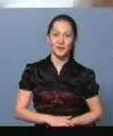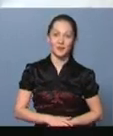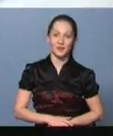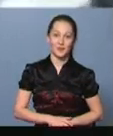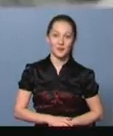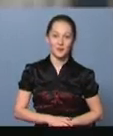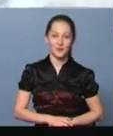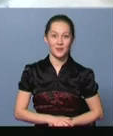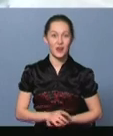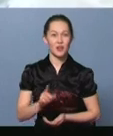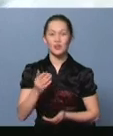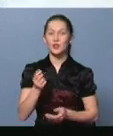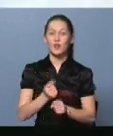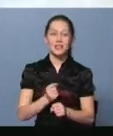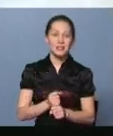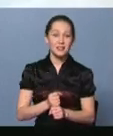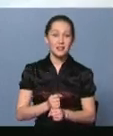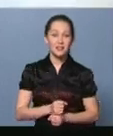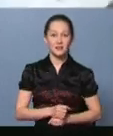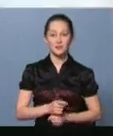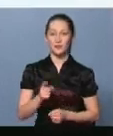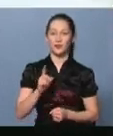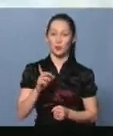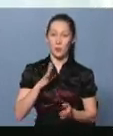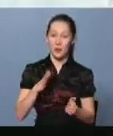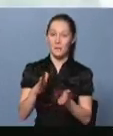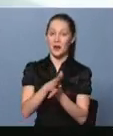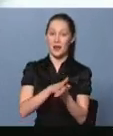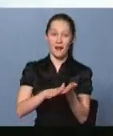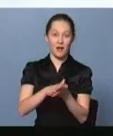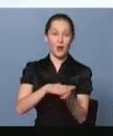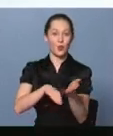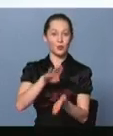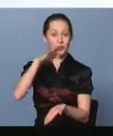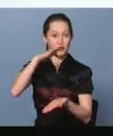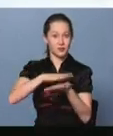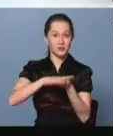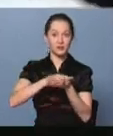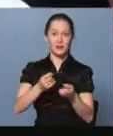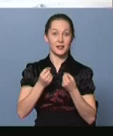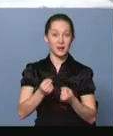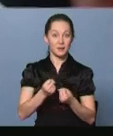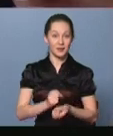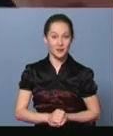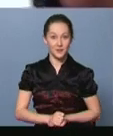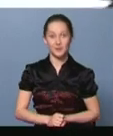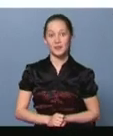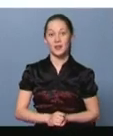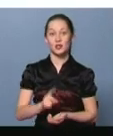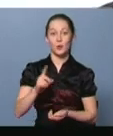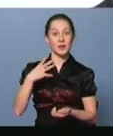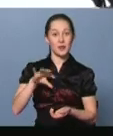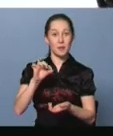А вы чего делаете? Чтобы прилегание лучше было, да, чтобы меньше было пространства между